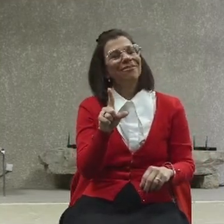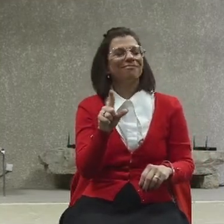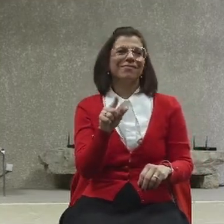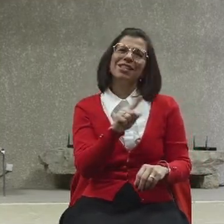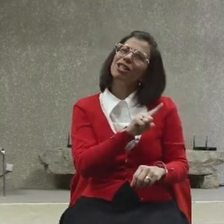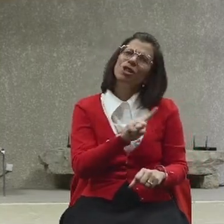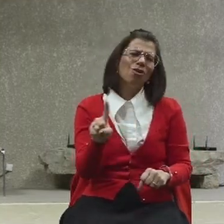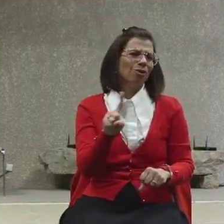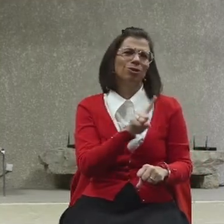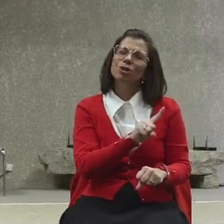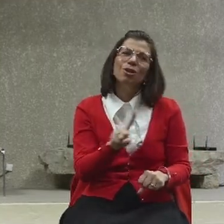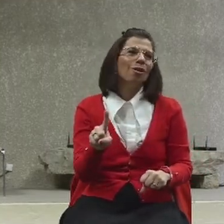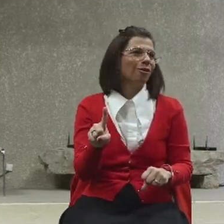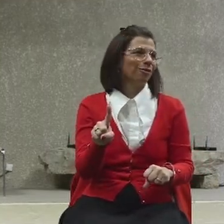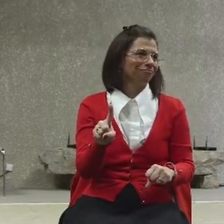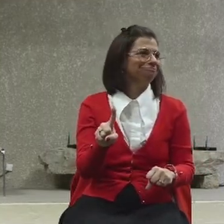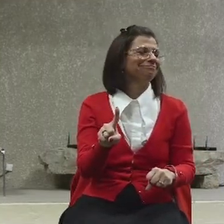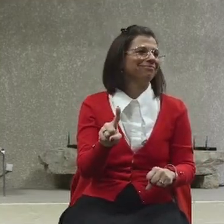parcours que Jésus,